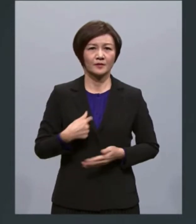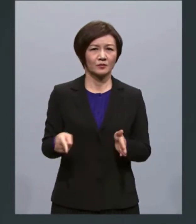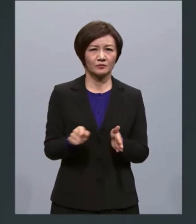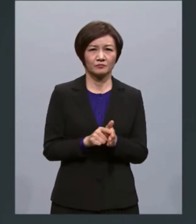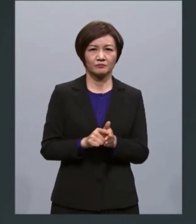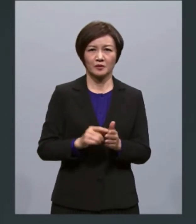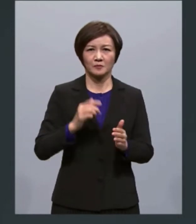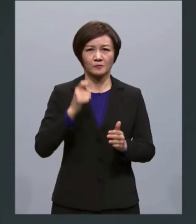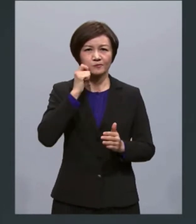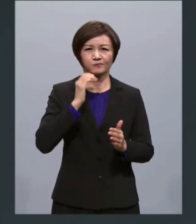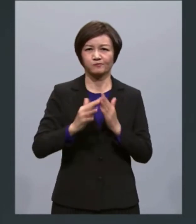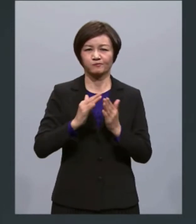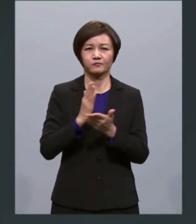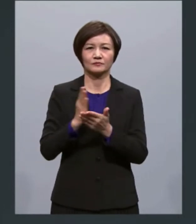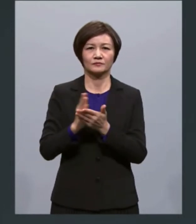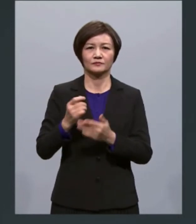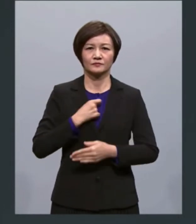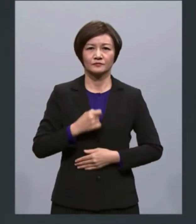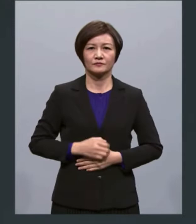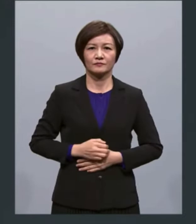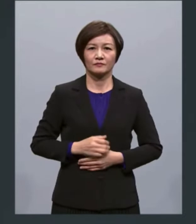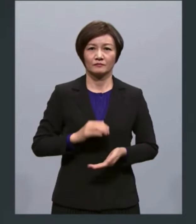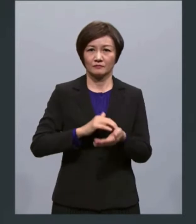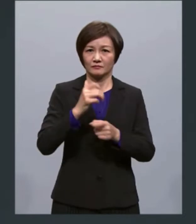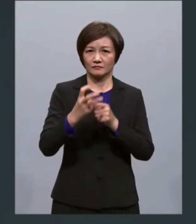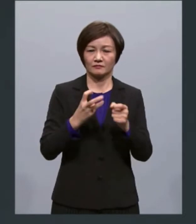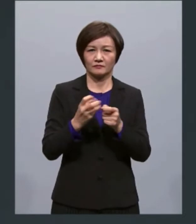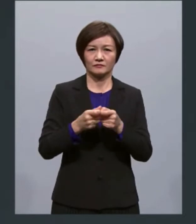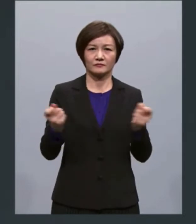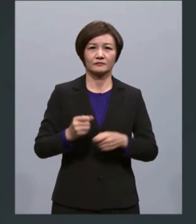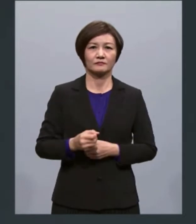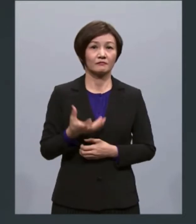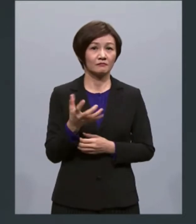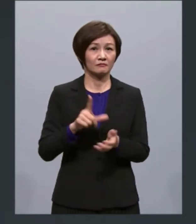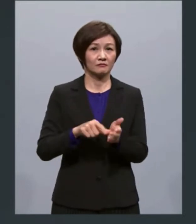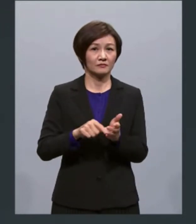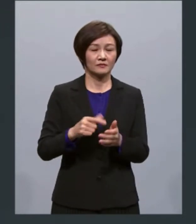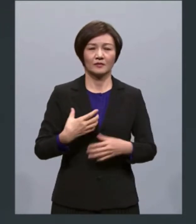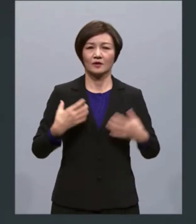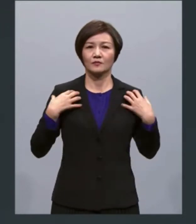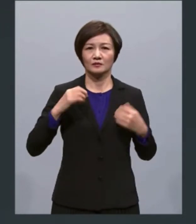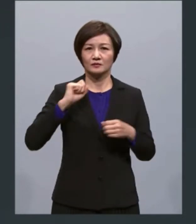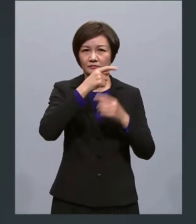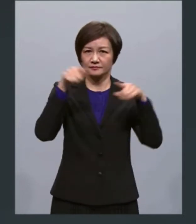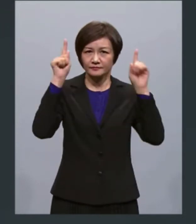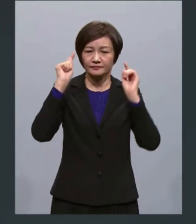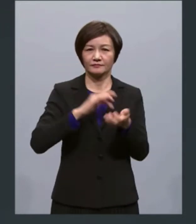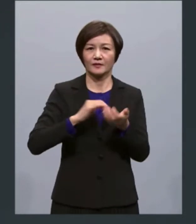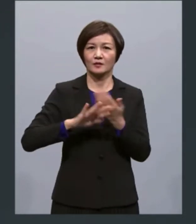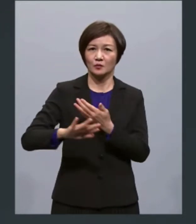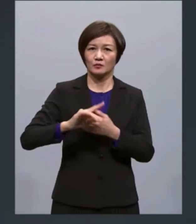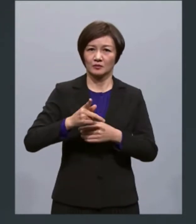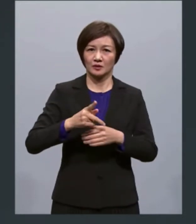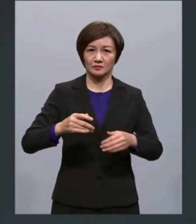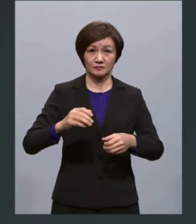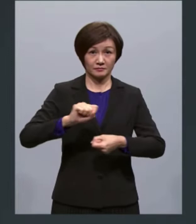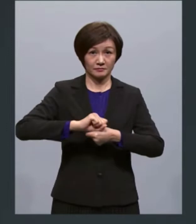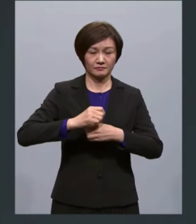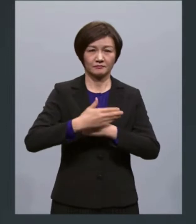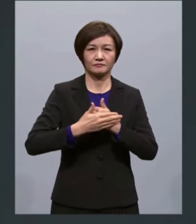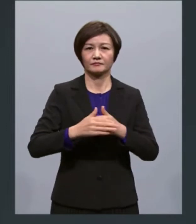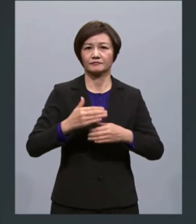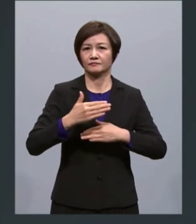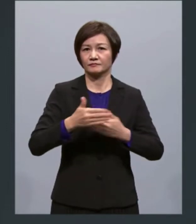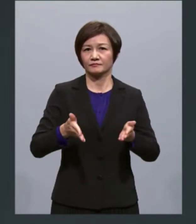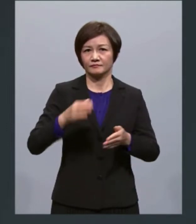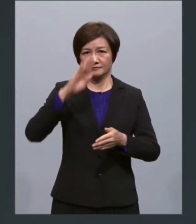在挑战困难的工作。我当了30年的医生，大部分的时间是在担任台大医院外科加护病房主任。我曾经